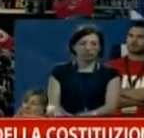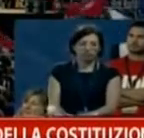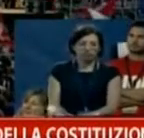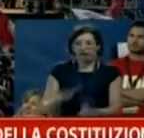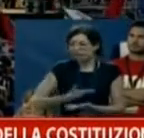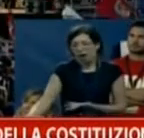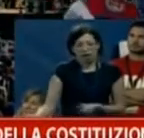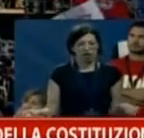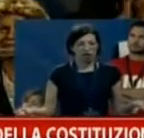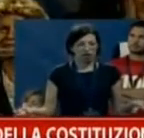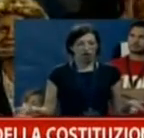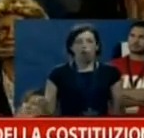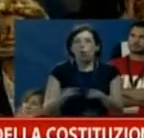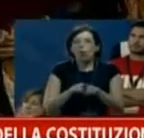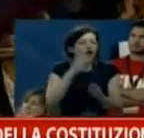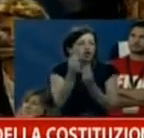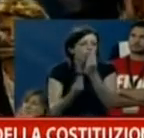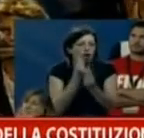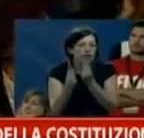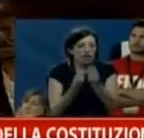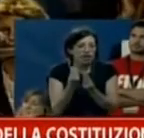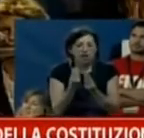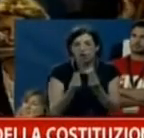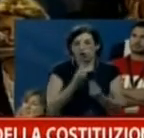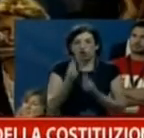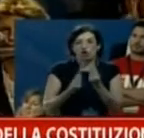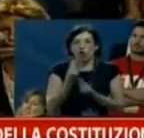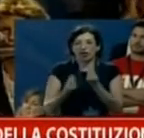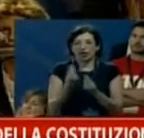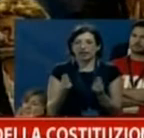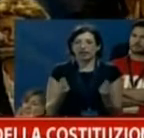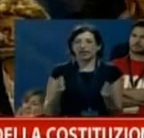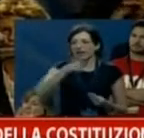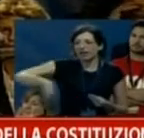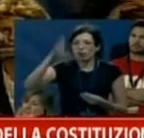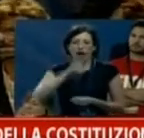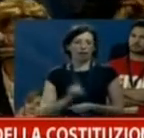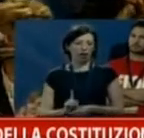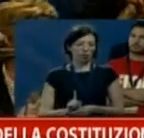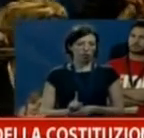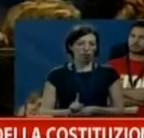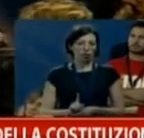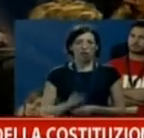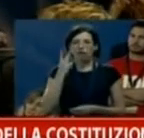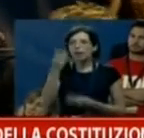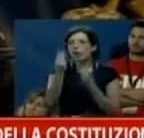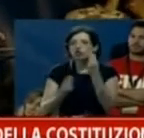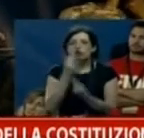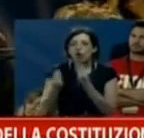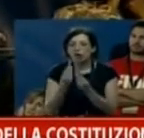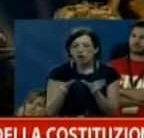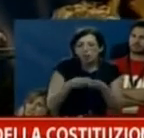Tutto legato a giochi che diventano persino incomprensibili all'interno di piccoli gruppi e